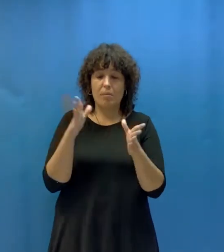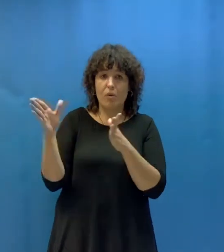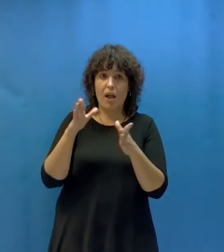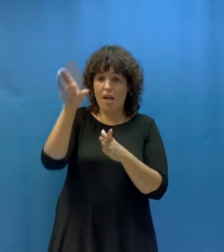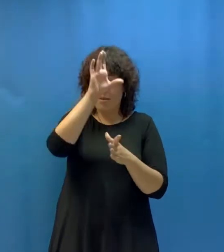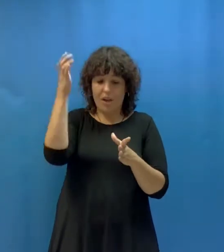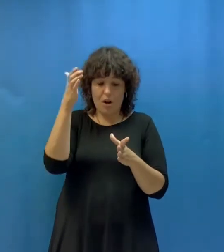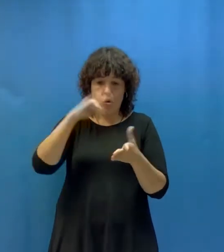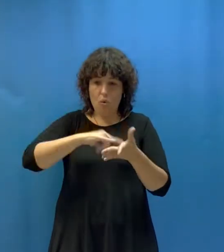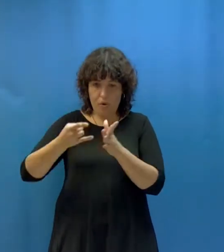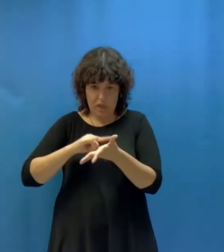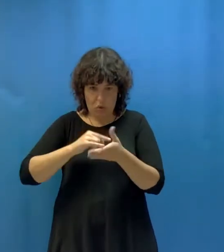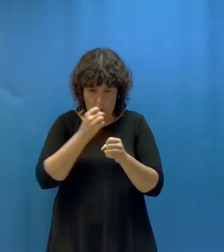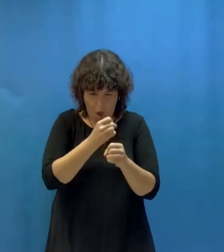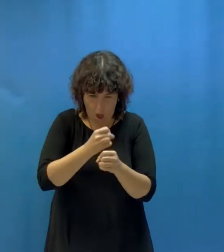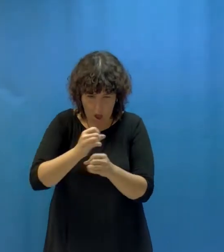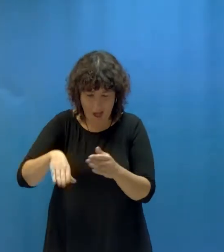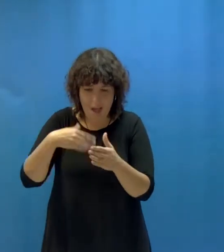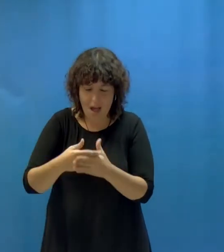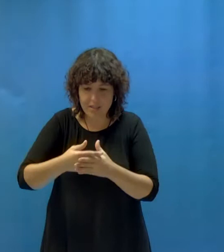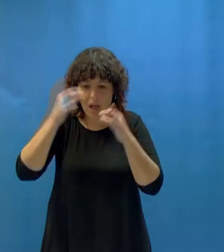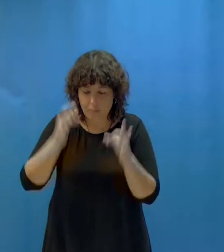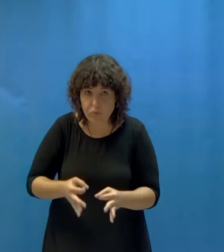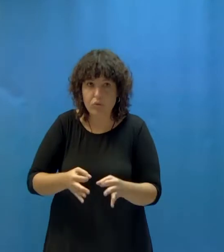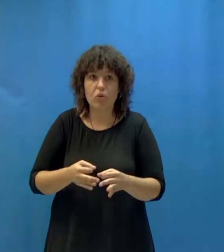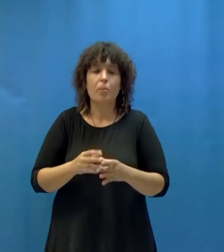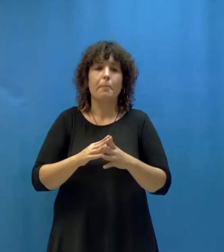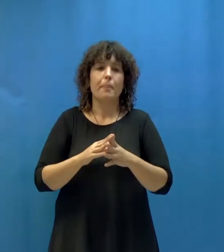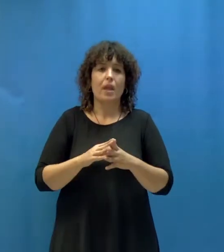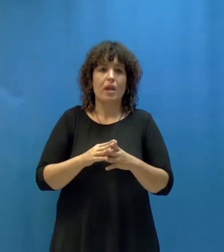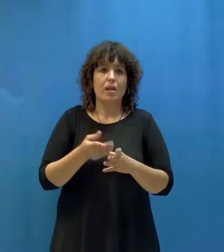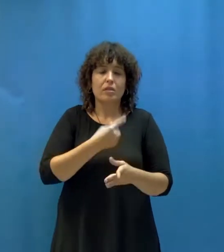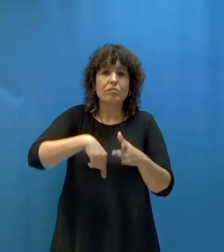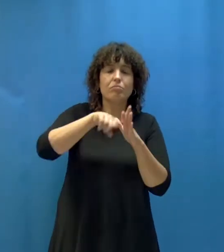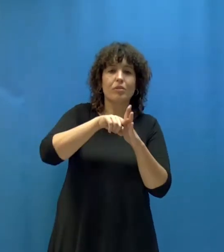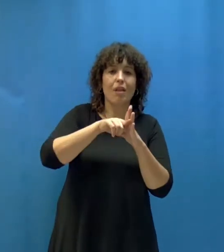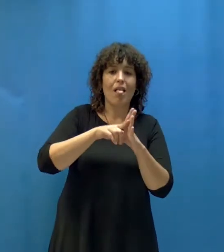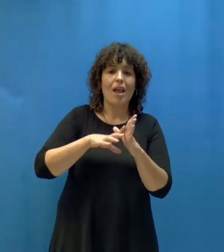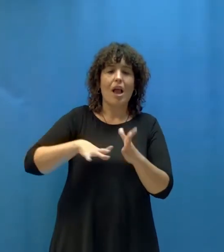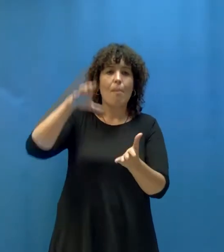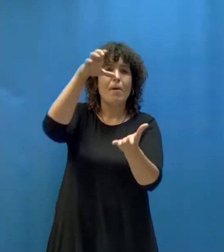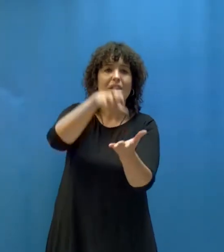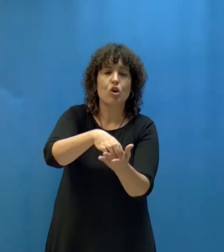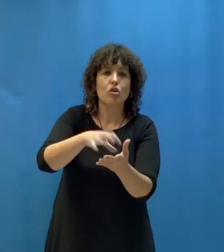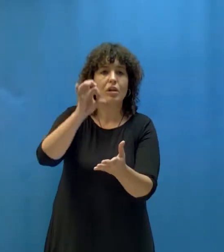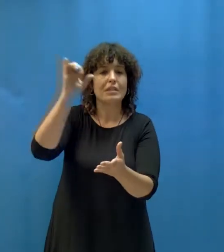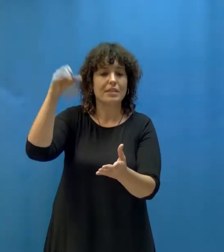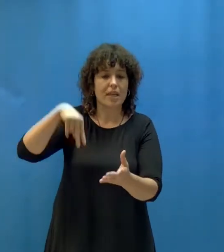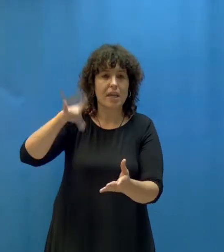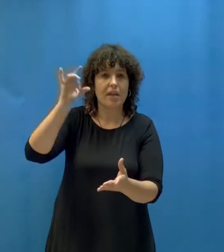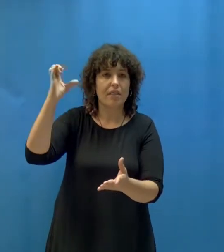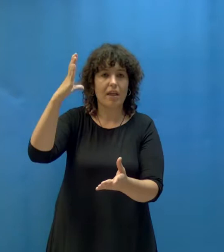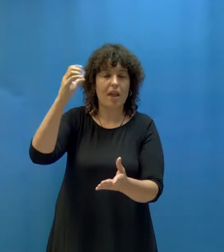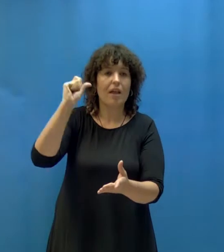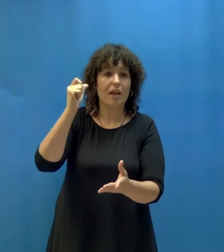està completat i que se suma a la reforma del pavelló del sindical per convertir-lo en un pavelló de gimnàstica